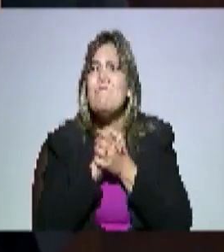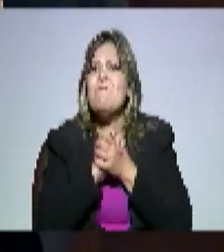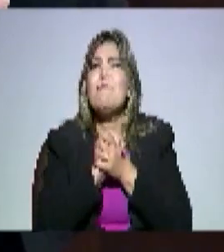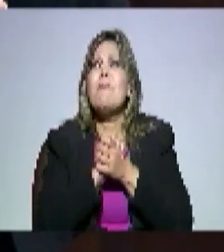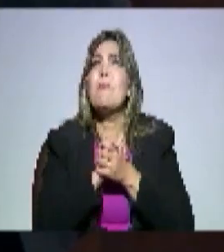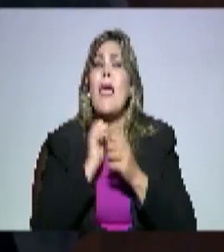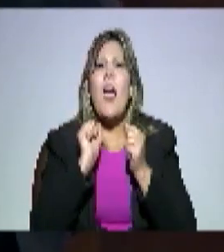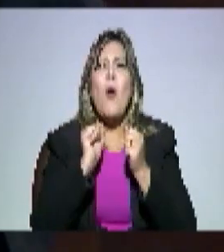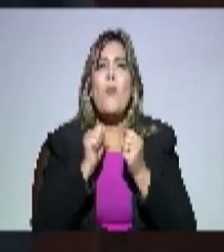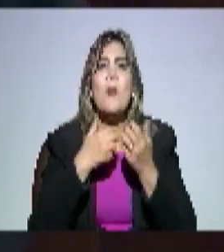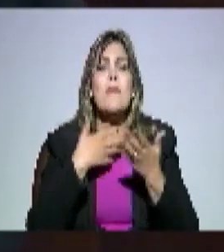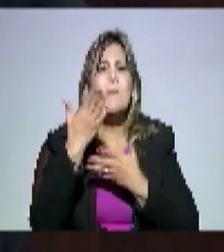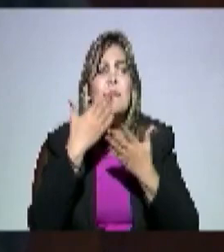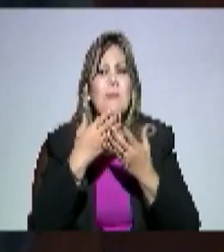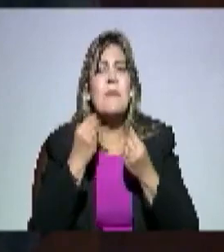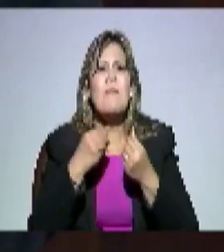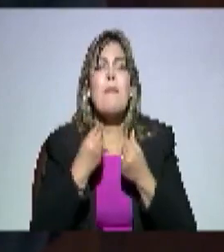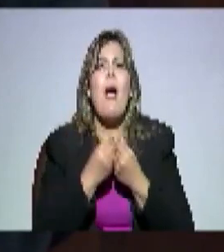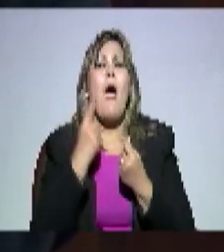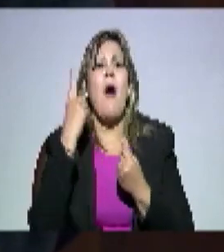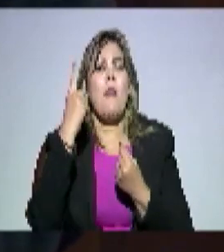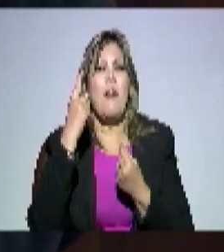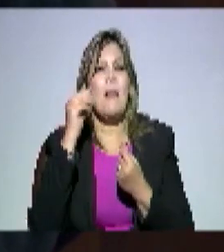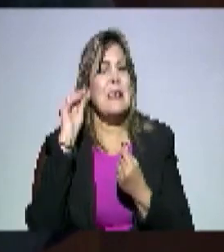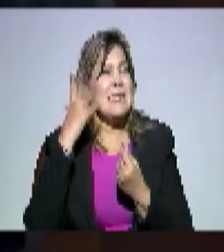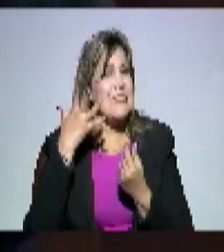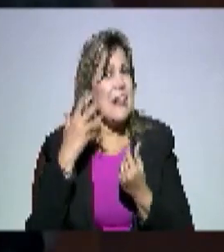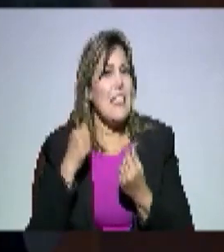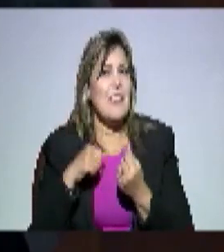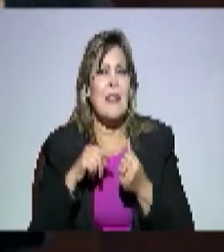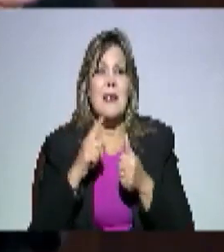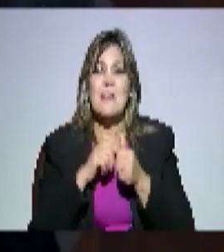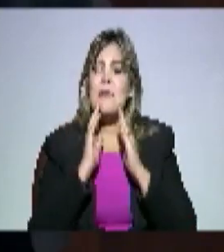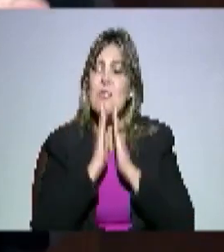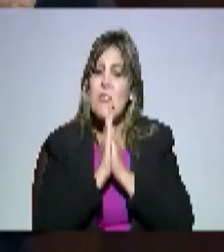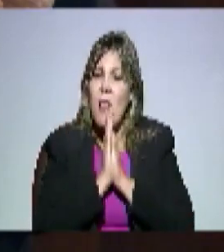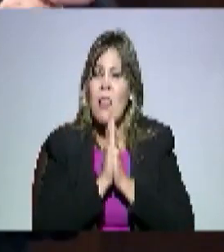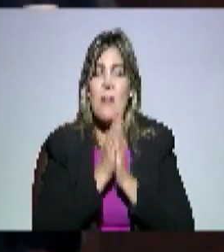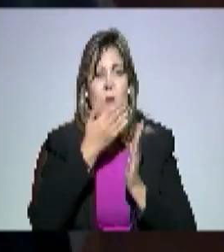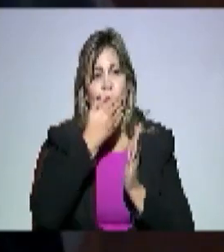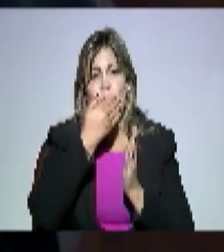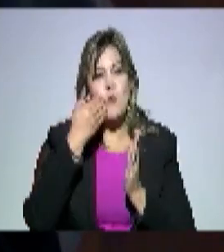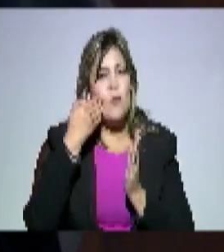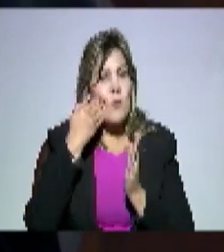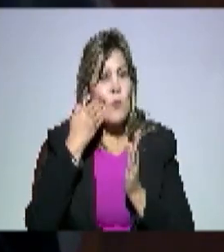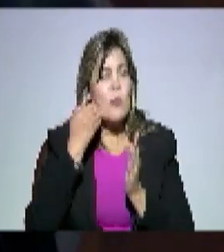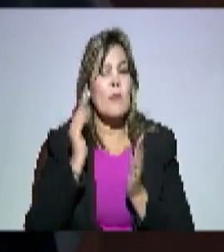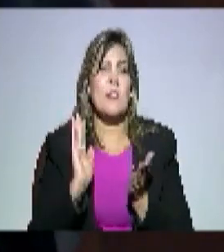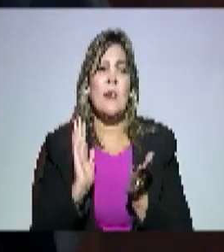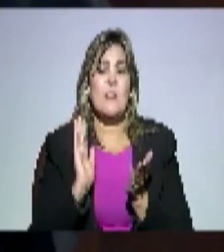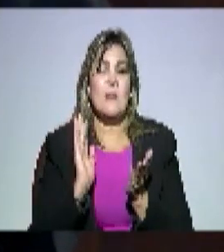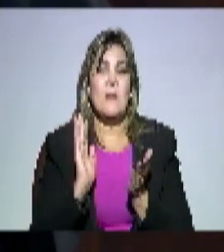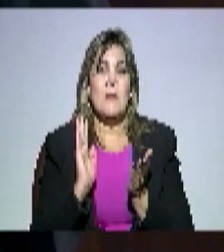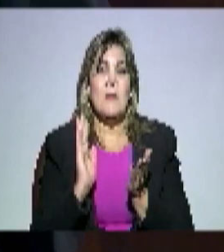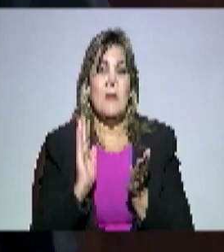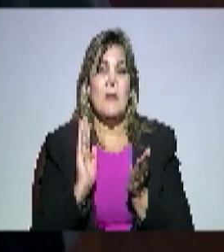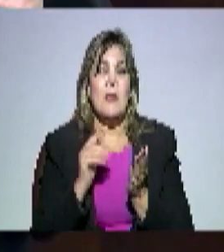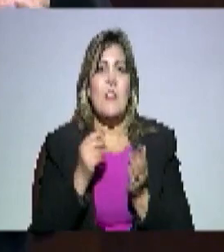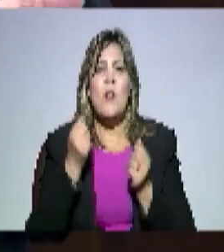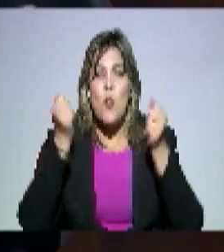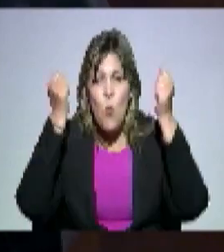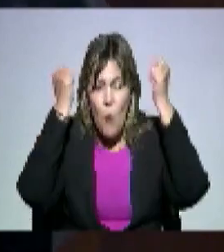خلال الممارسات الروحيه البسيطه اللي حضراتكم عارفينها الصلاه والصوم وال